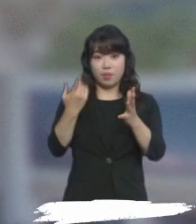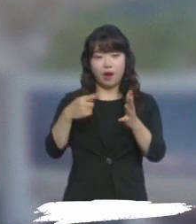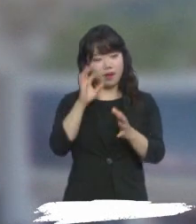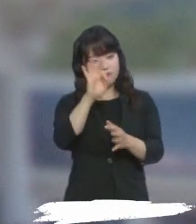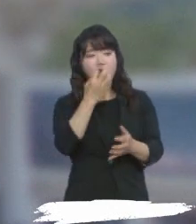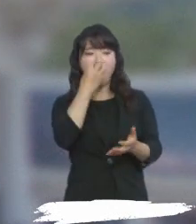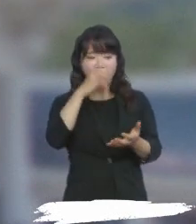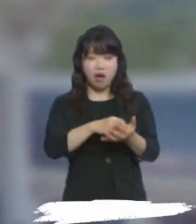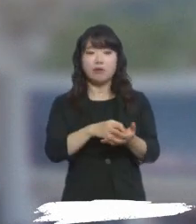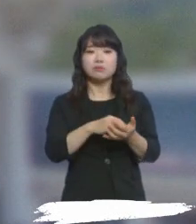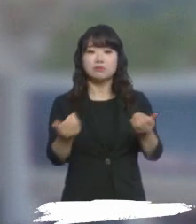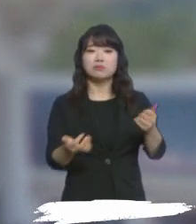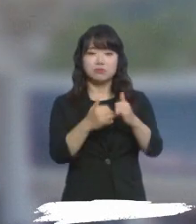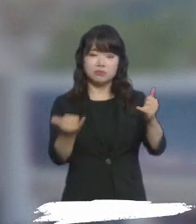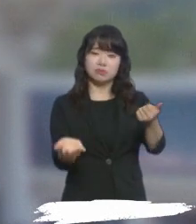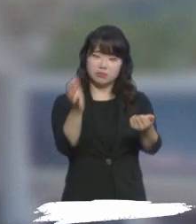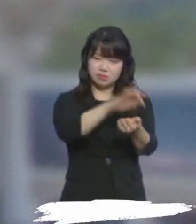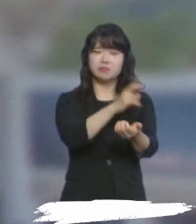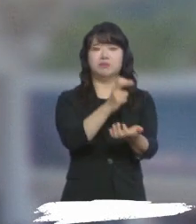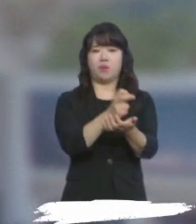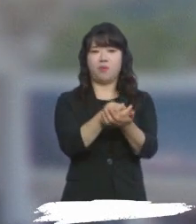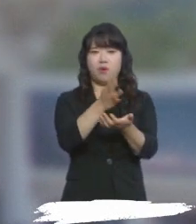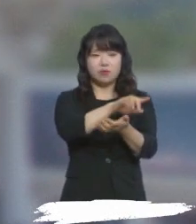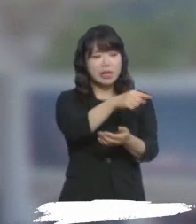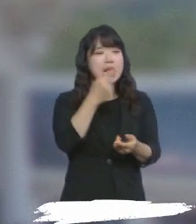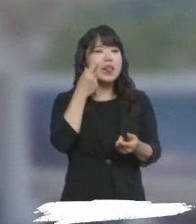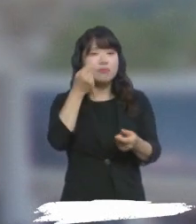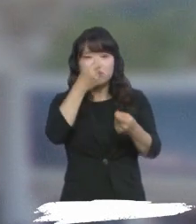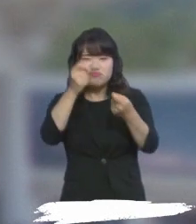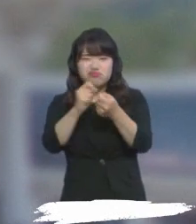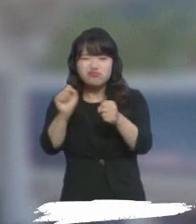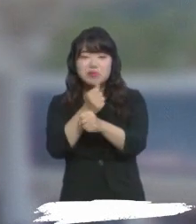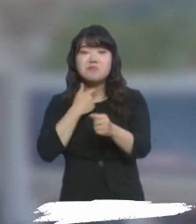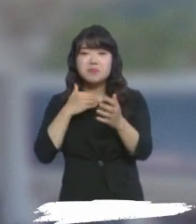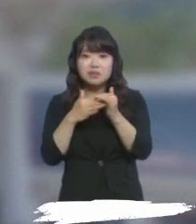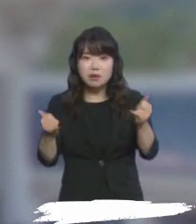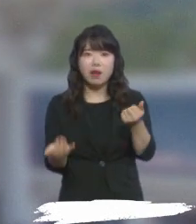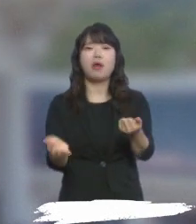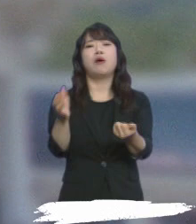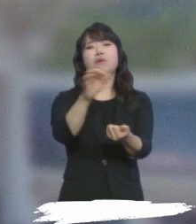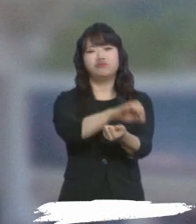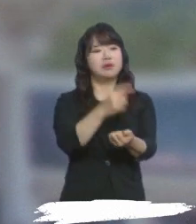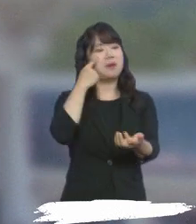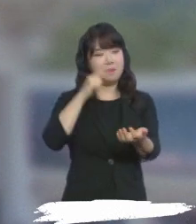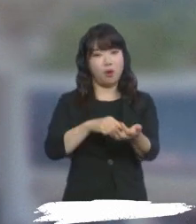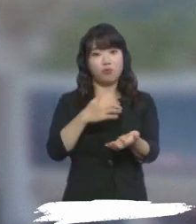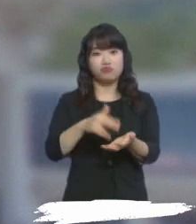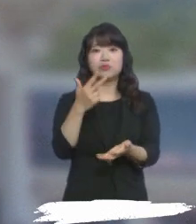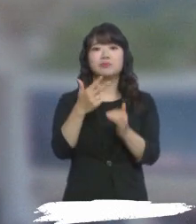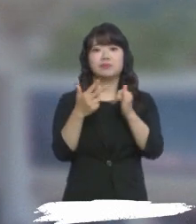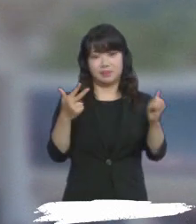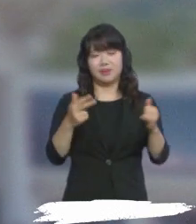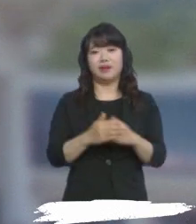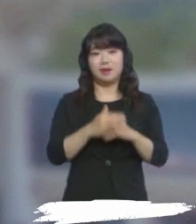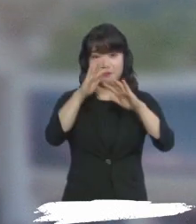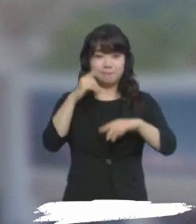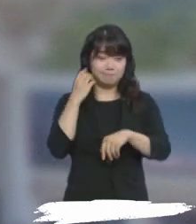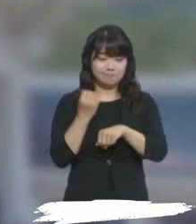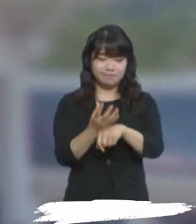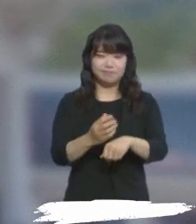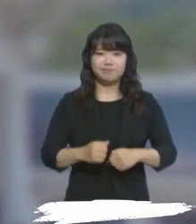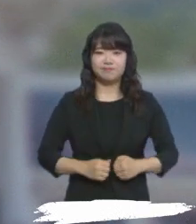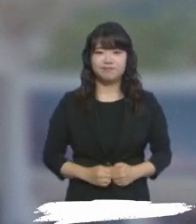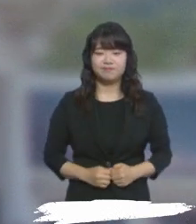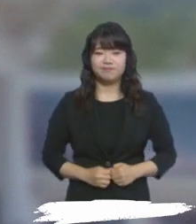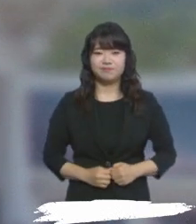친일파 11명이 독립지사들과 함께 안장돼 있습니다. 서울 현충원에만 7명이 잠들어 있는데요. 앵커 리포트입니다.